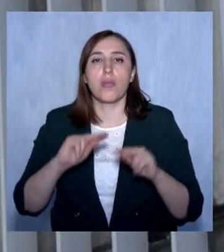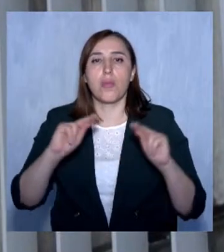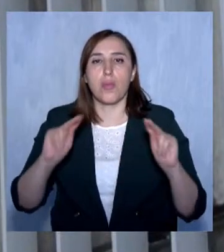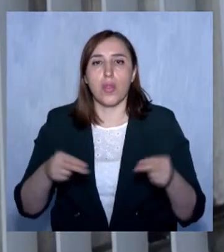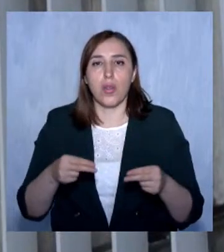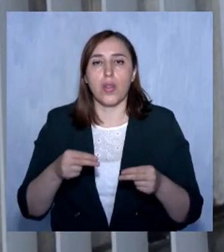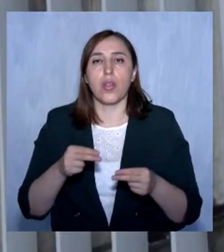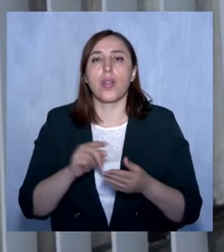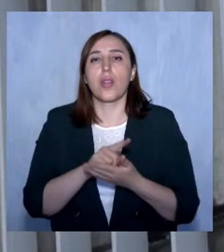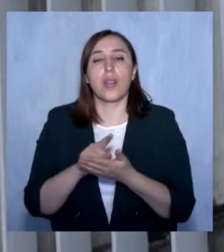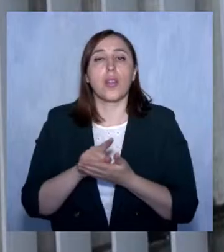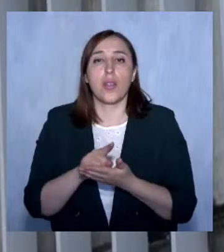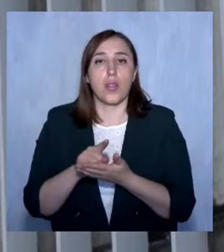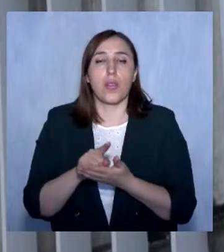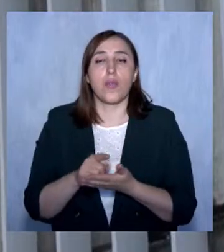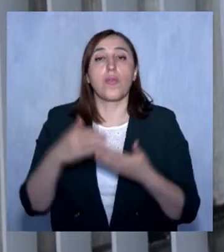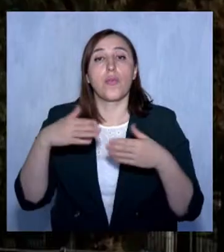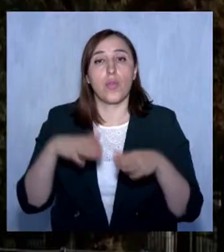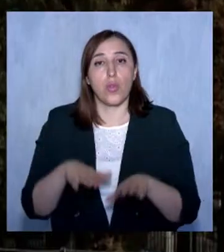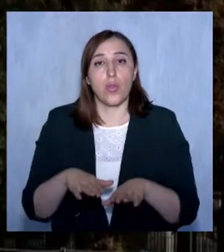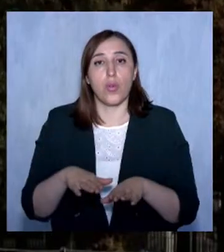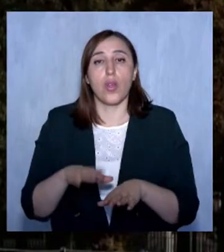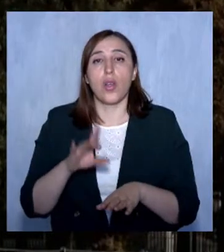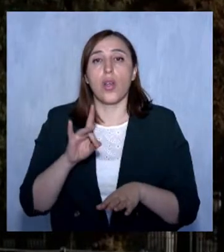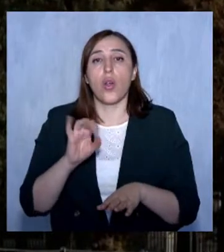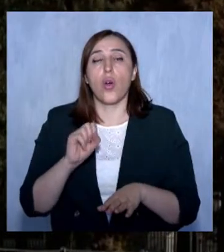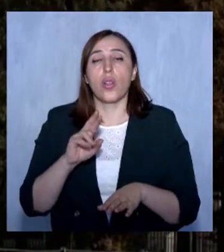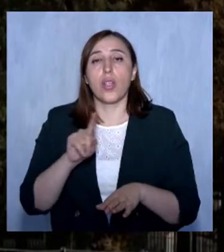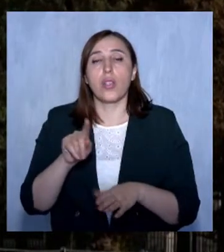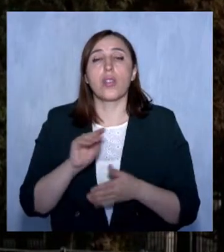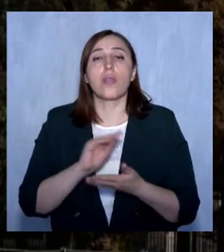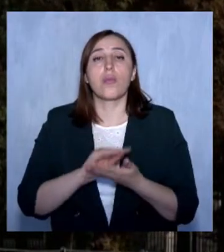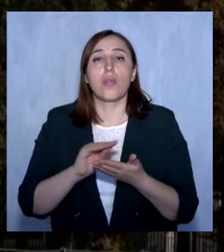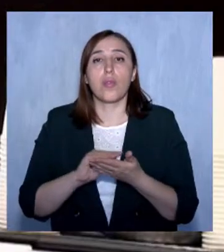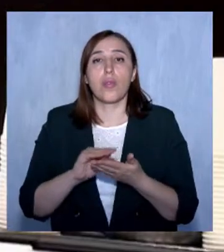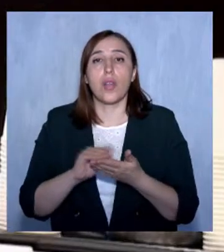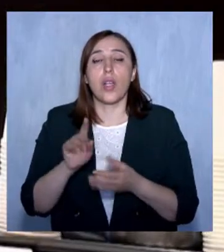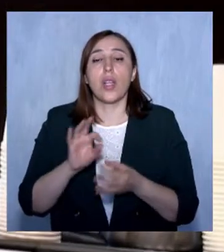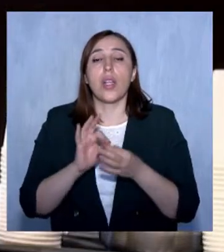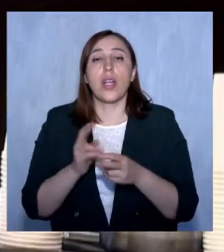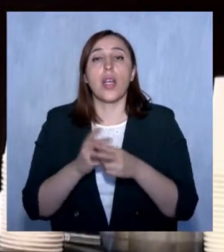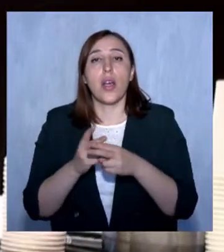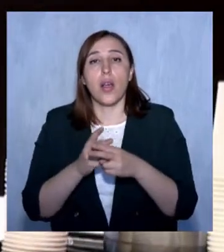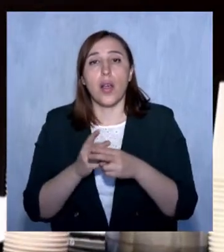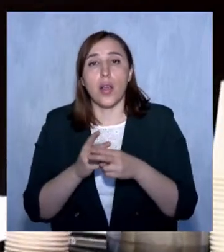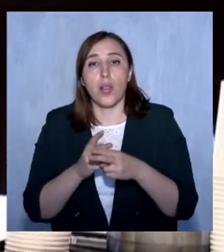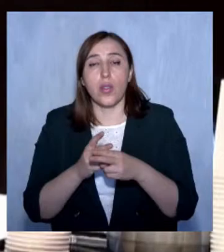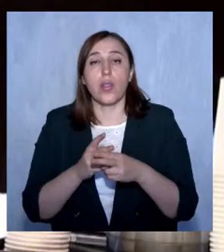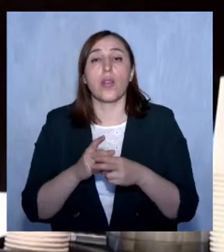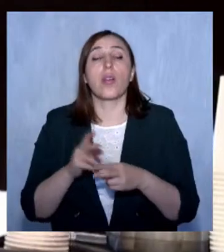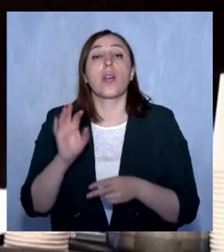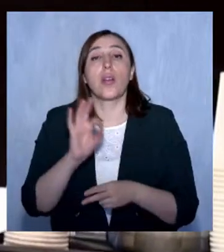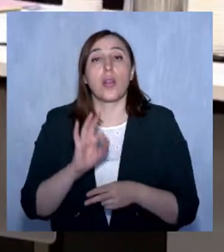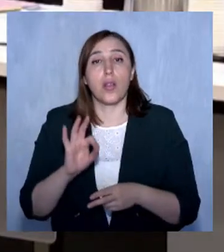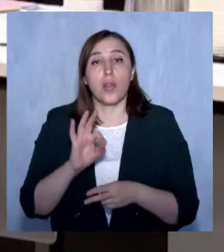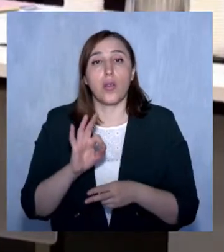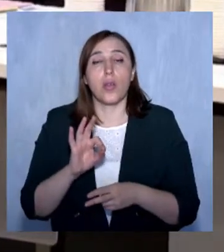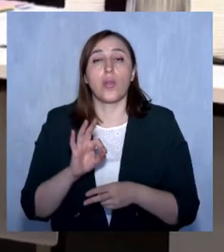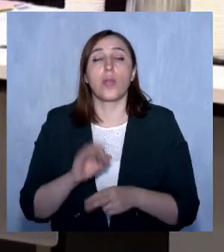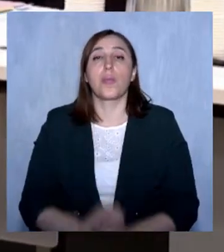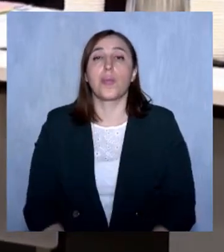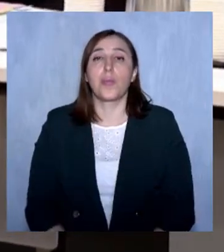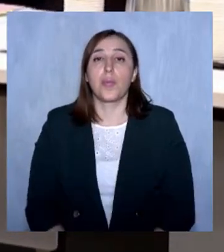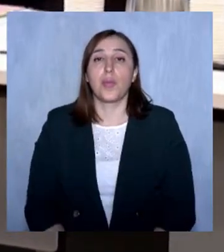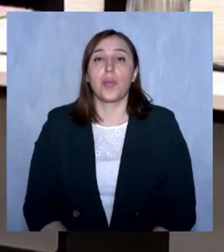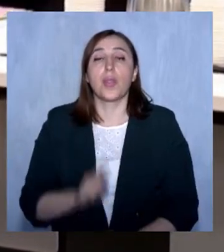հարցով բանակսություն էր սկսել ու որոշմանը։ Հոյթերզի տվելներով համաջարակների կանխարգել մայև դրանց դեմպայքարի միջոցարումներն ուժղասնելու